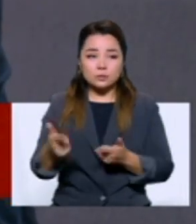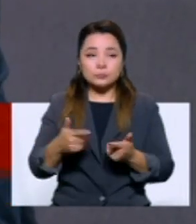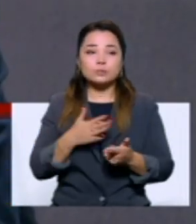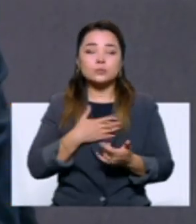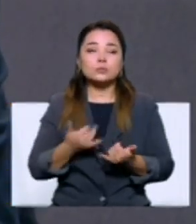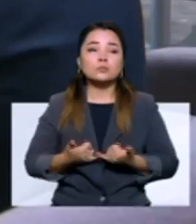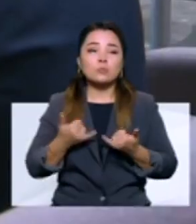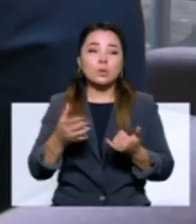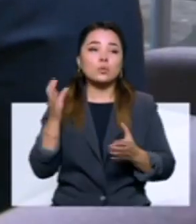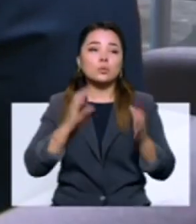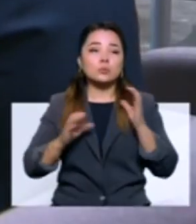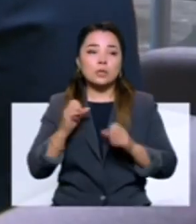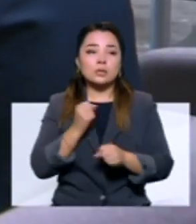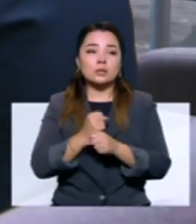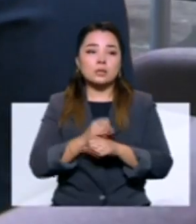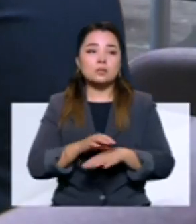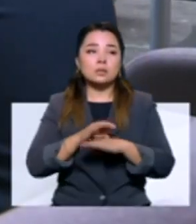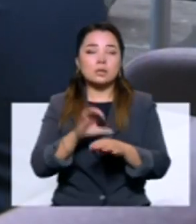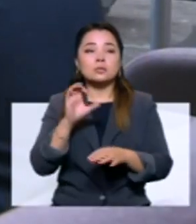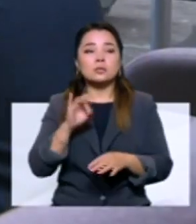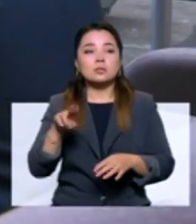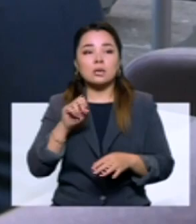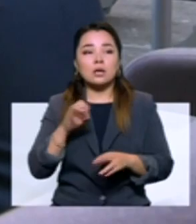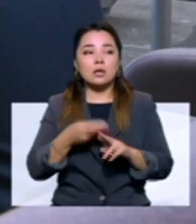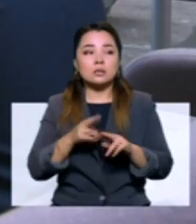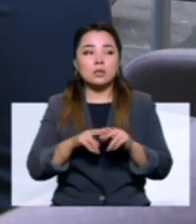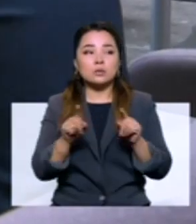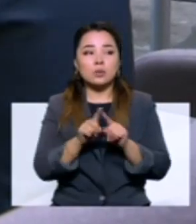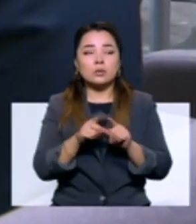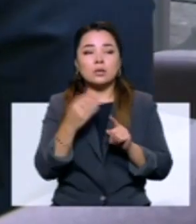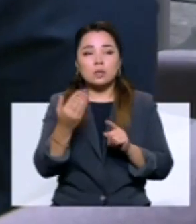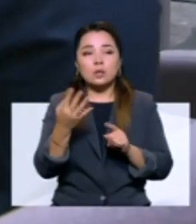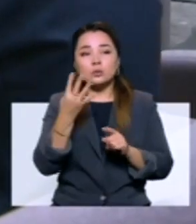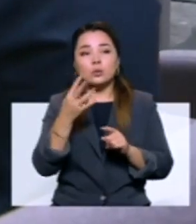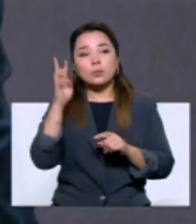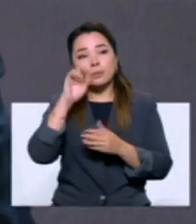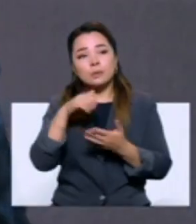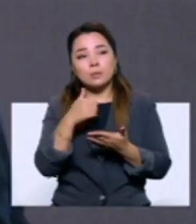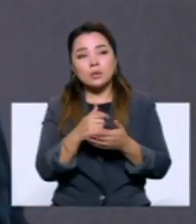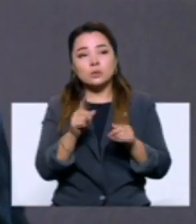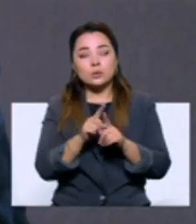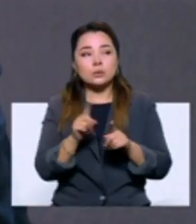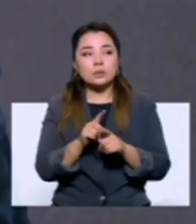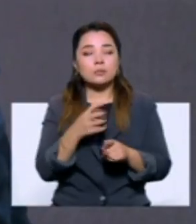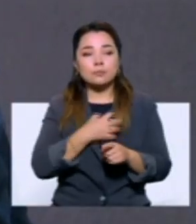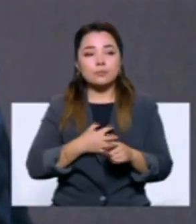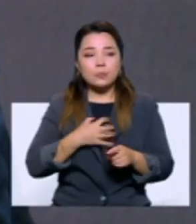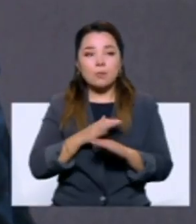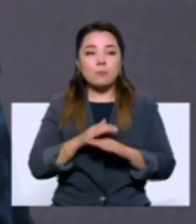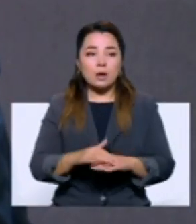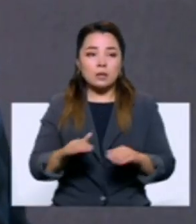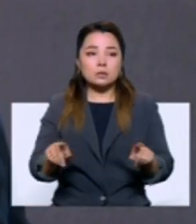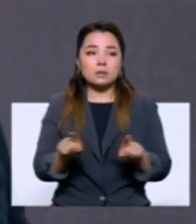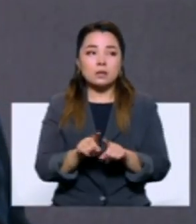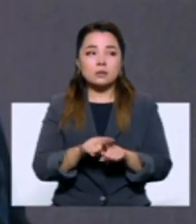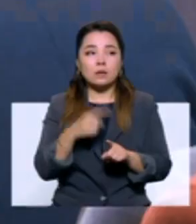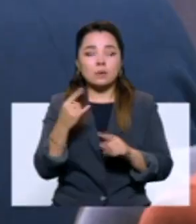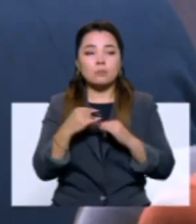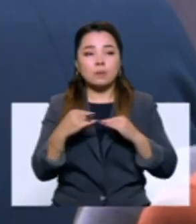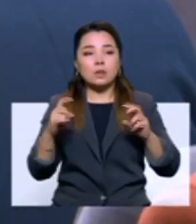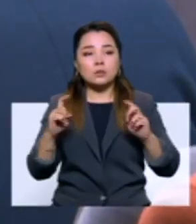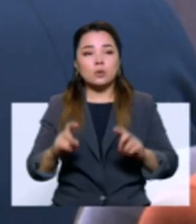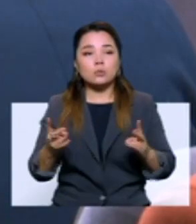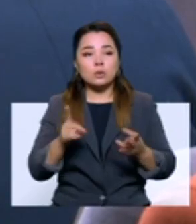бір университет құру керек. Мысалға Сырдария бойынша сонда 4 мемлекеттің су ішіп аламын деген балдары бір партада отыру